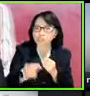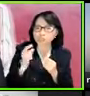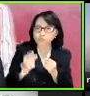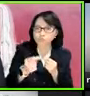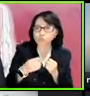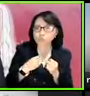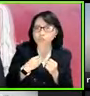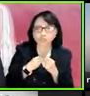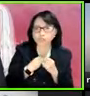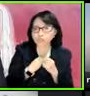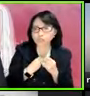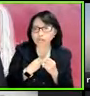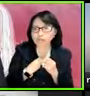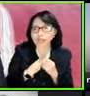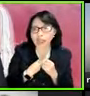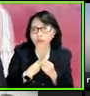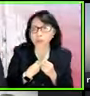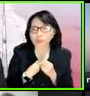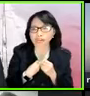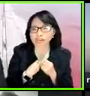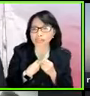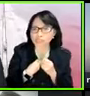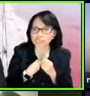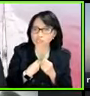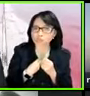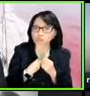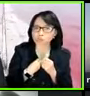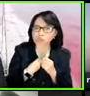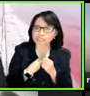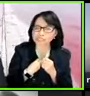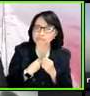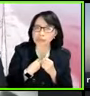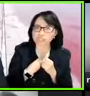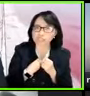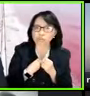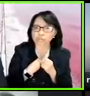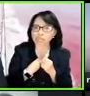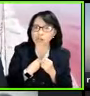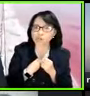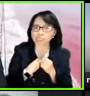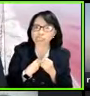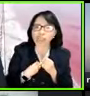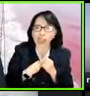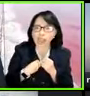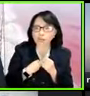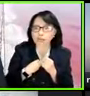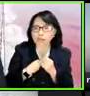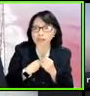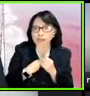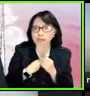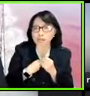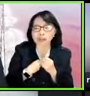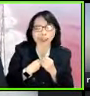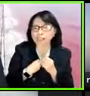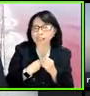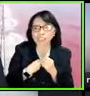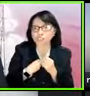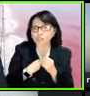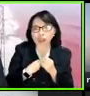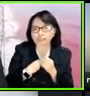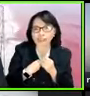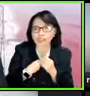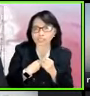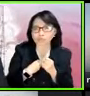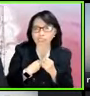justru justru karena aku adalah Rasul untuk bangsa-bangsa bukan Yahudi aku menganggap hal